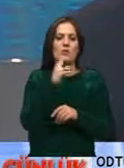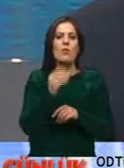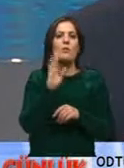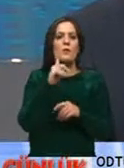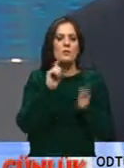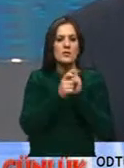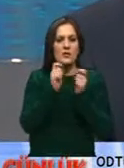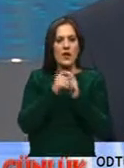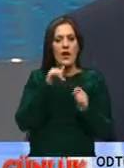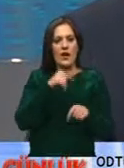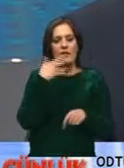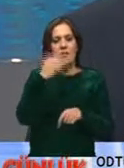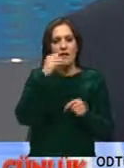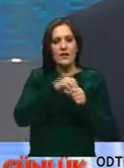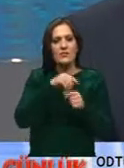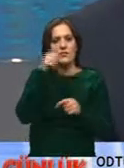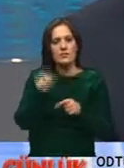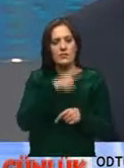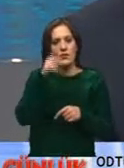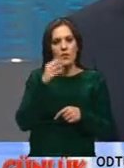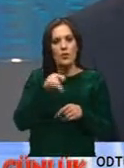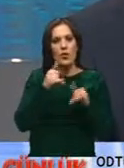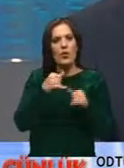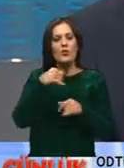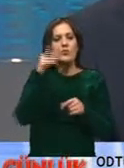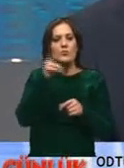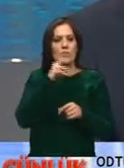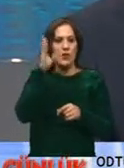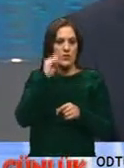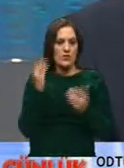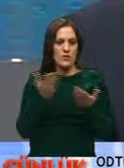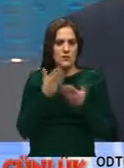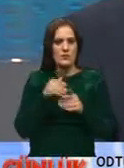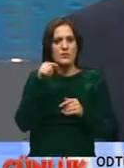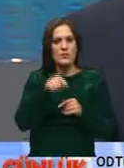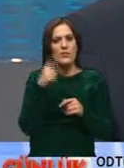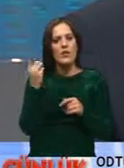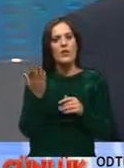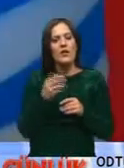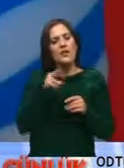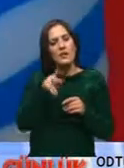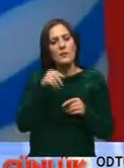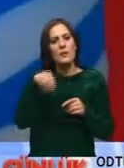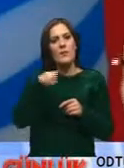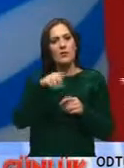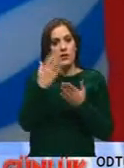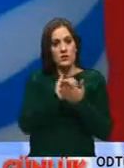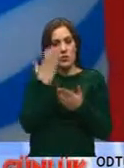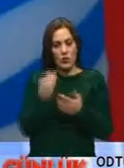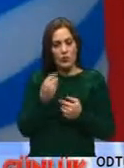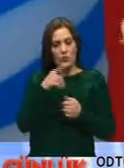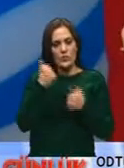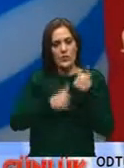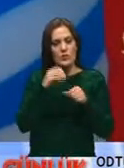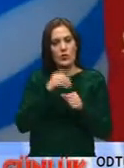şekilde aynı hikaye içinde dönüp duruyor. Bunu oyunun sonunda anlıyor aslında. Böyle şeyler yaratıyor. Bunun kazananı oluyor mu bu